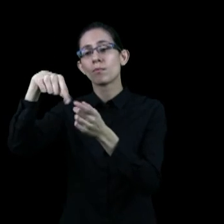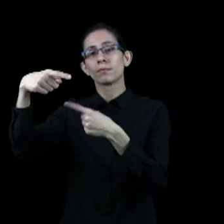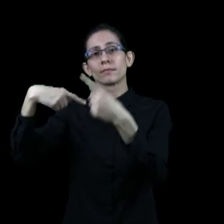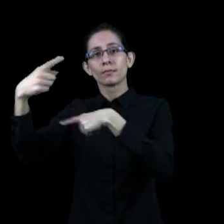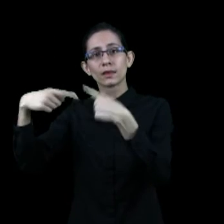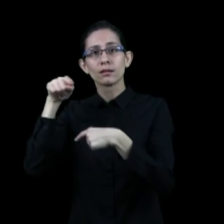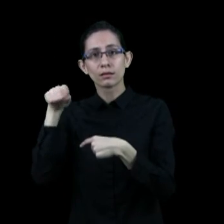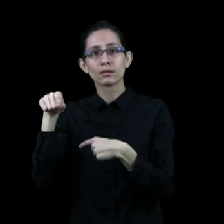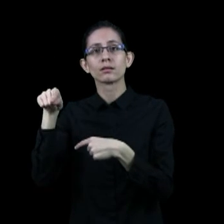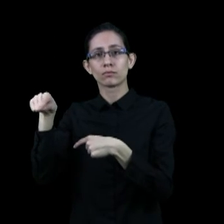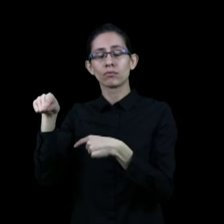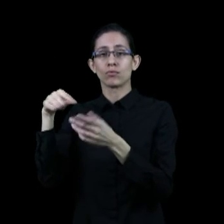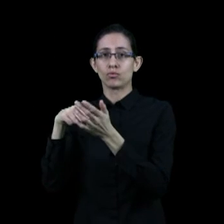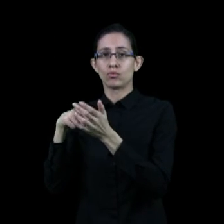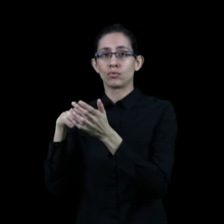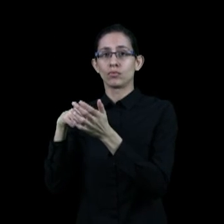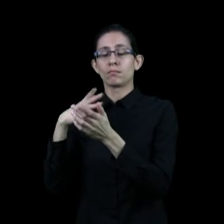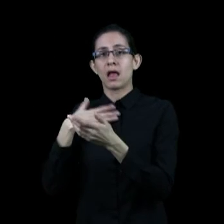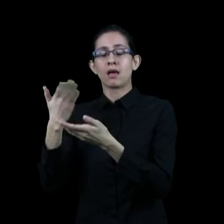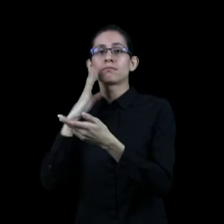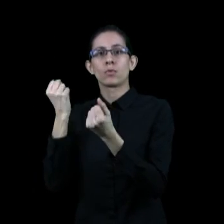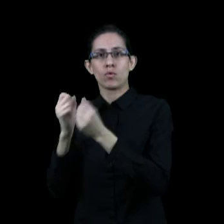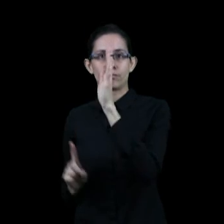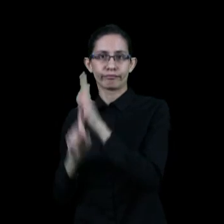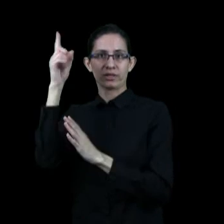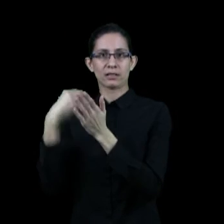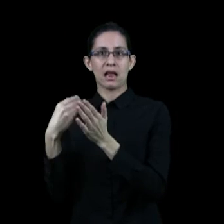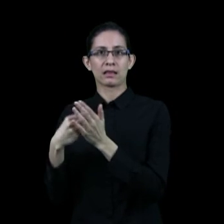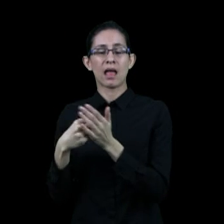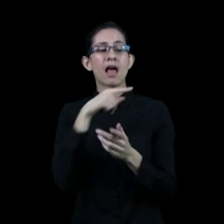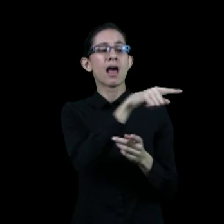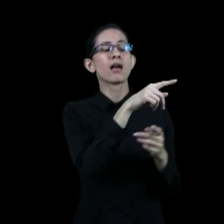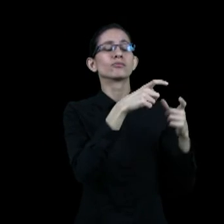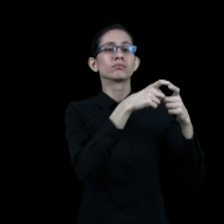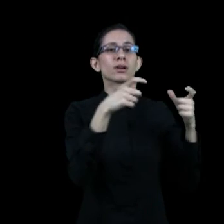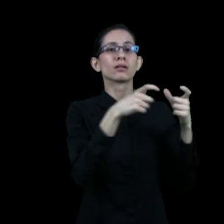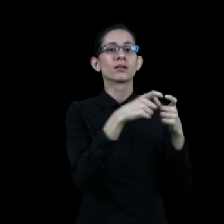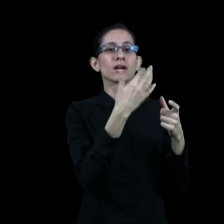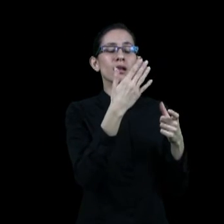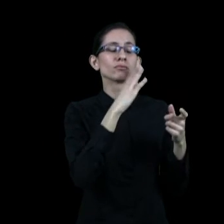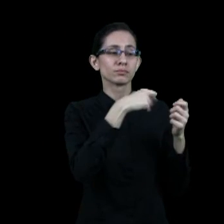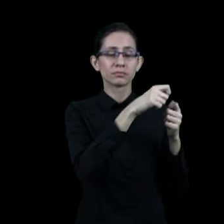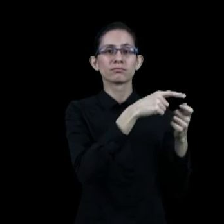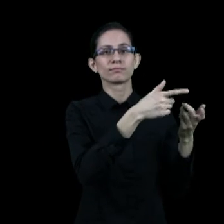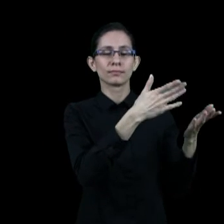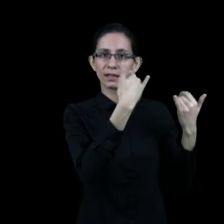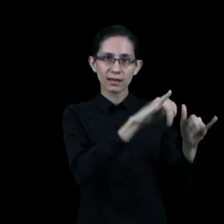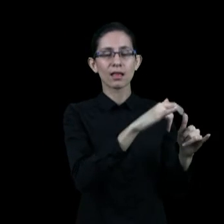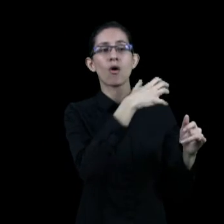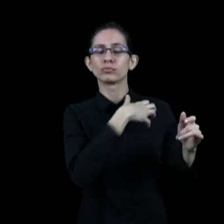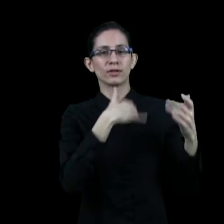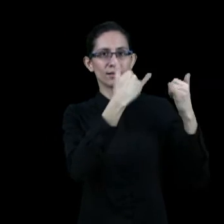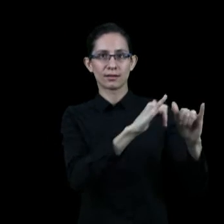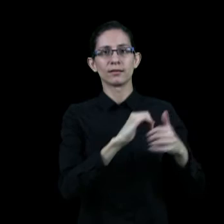gospodarce. A jeśli podaż pieniądza pod wpływem tych czynników rośnie szybciej niż całkowita realna produktywność